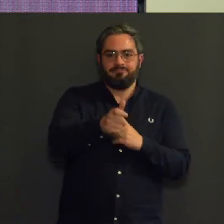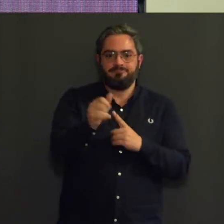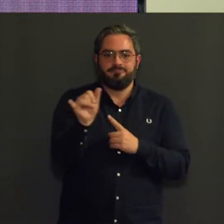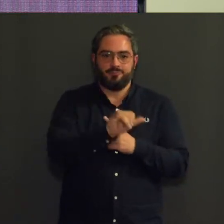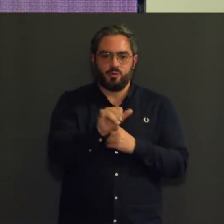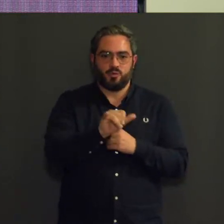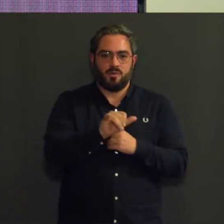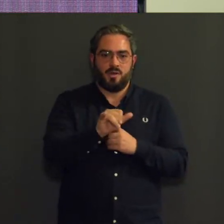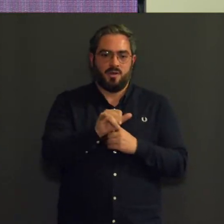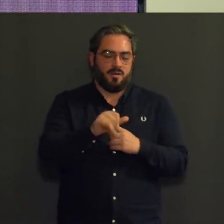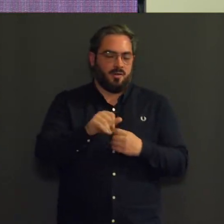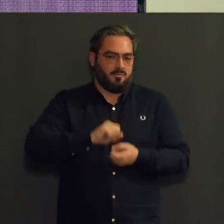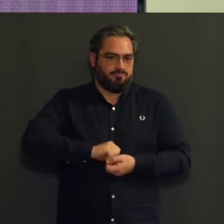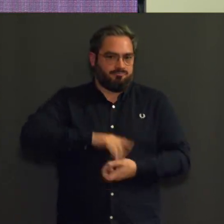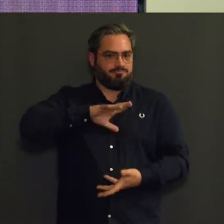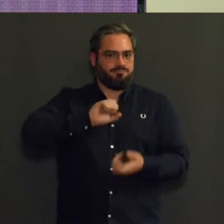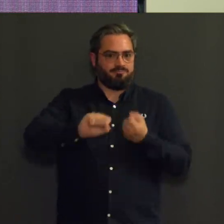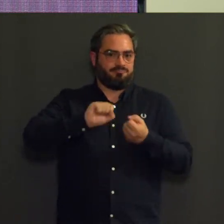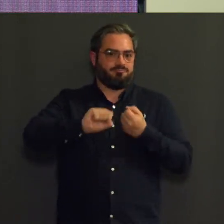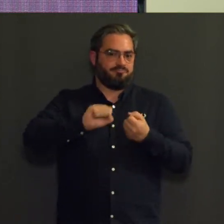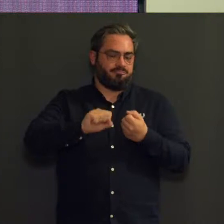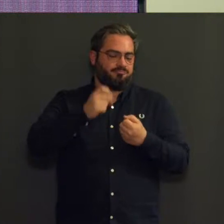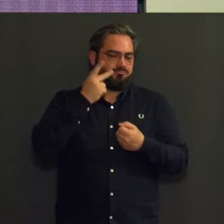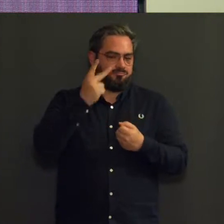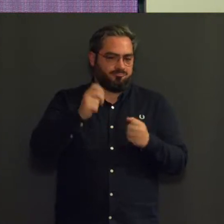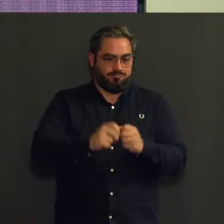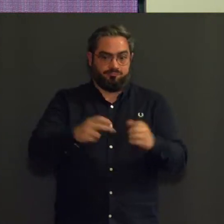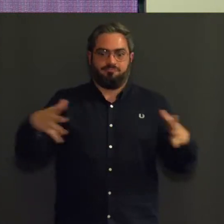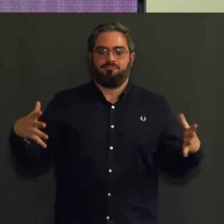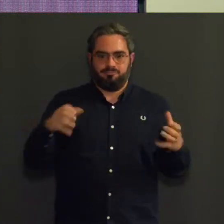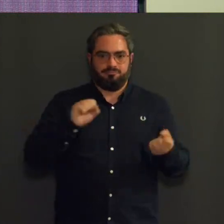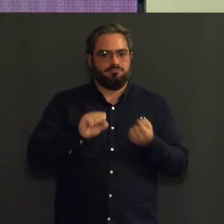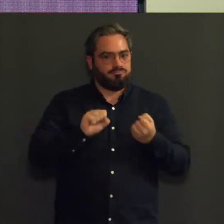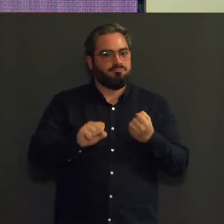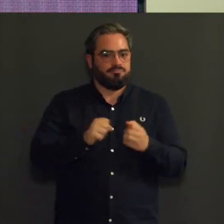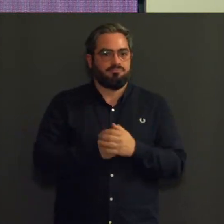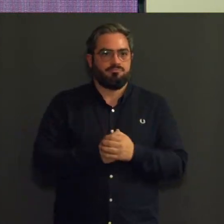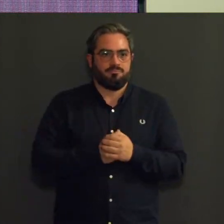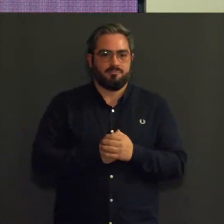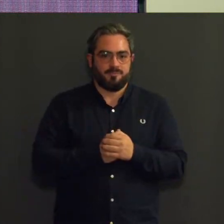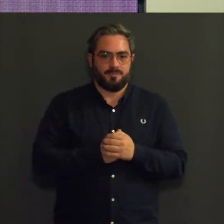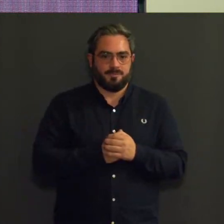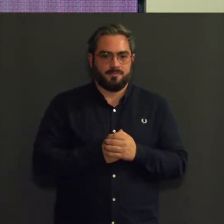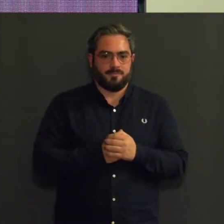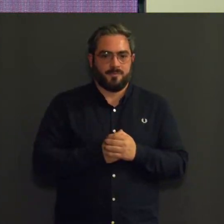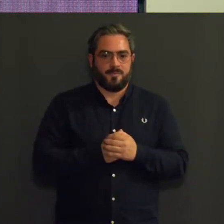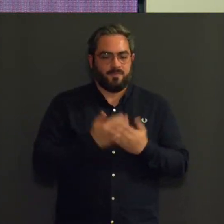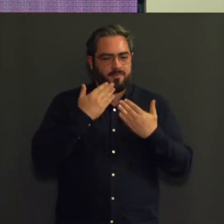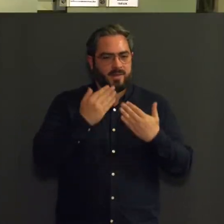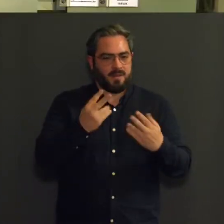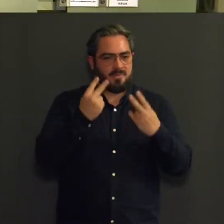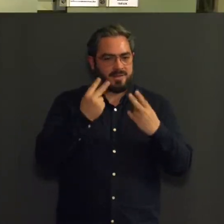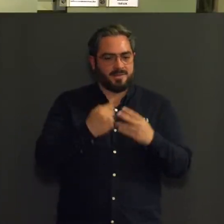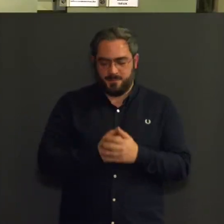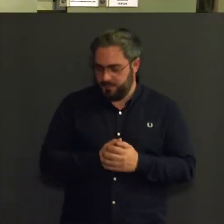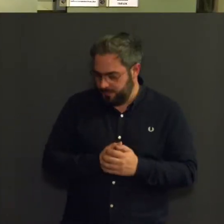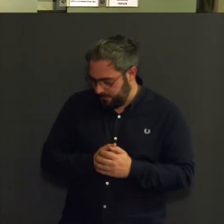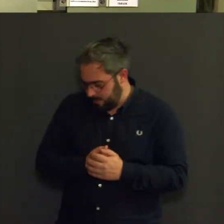dans le taux d'anticorps et donc la protection que ce personnel a pu en recevoir. Merci pour votre